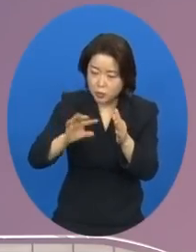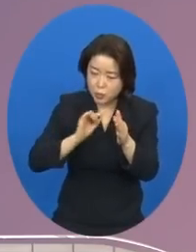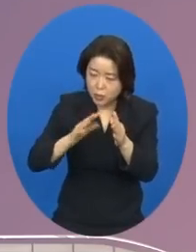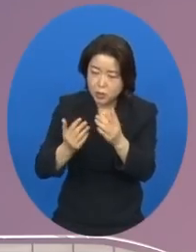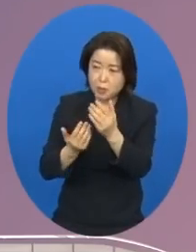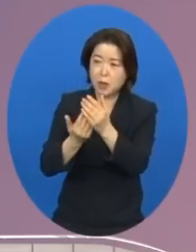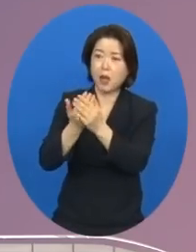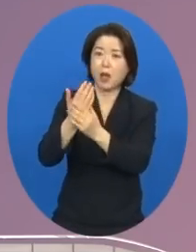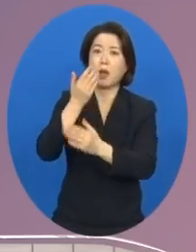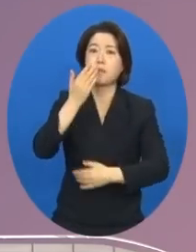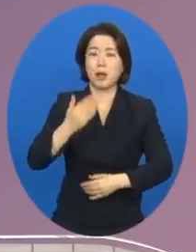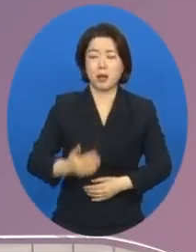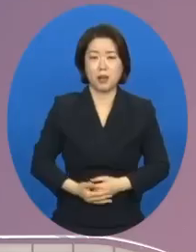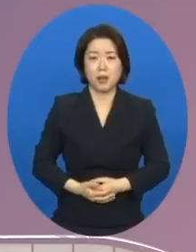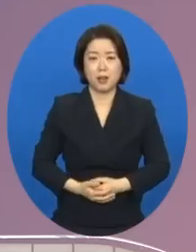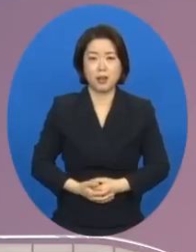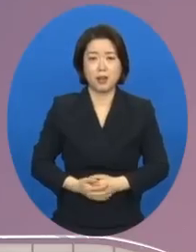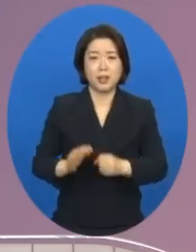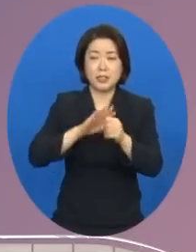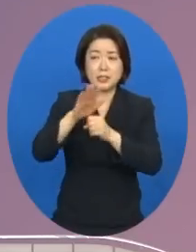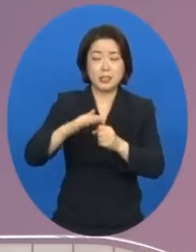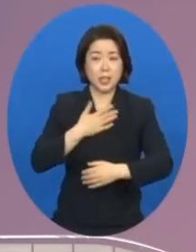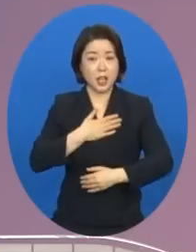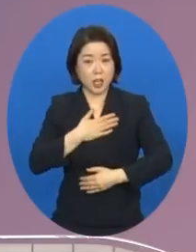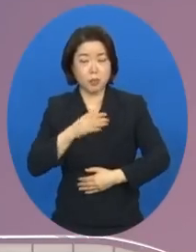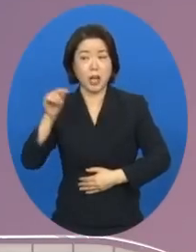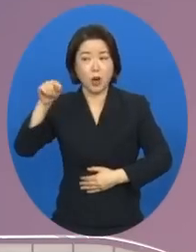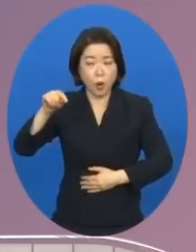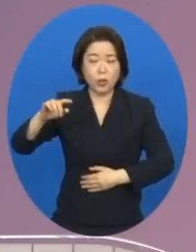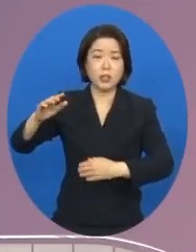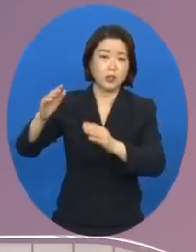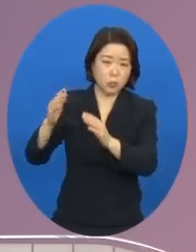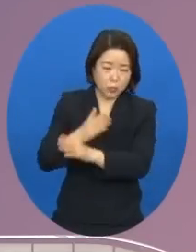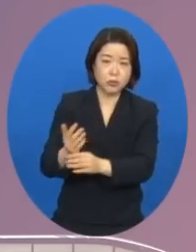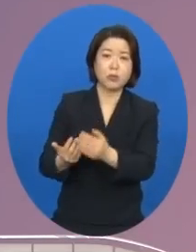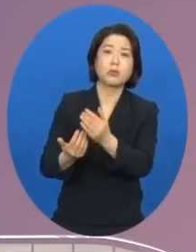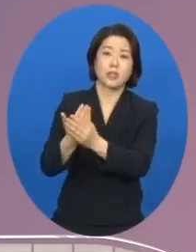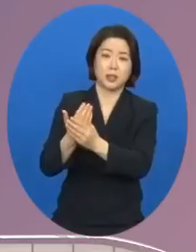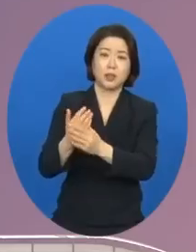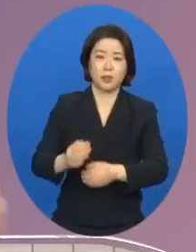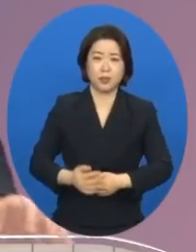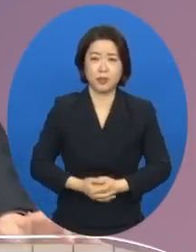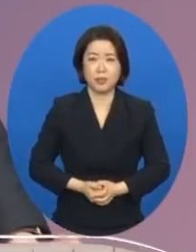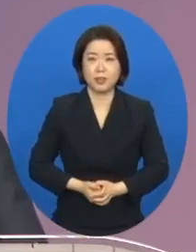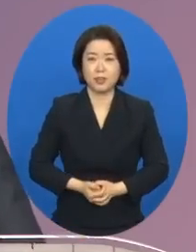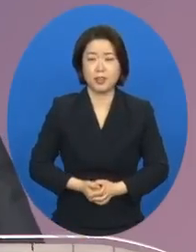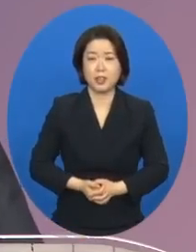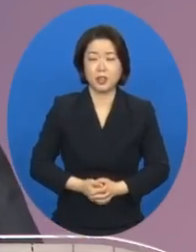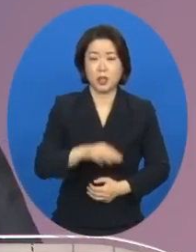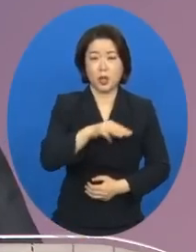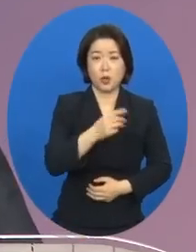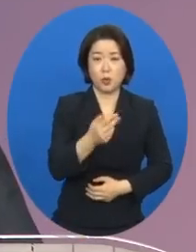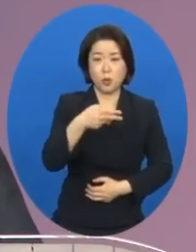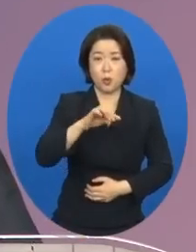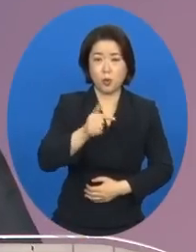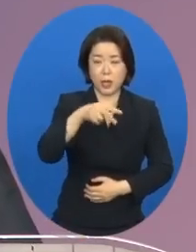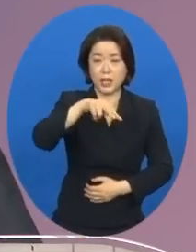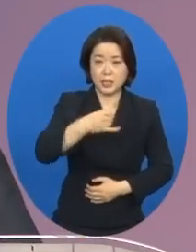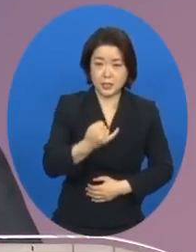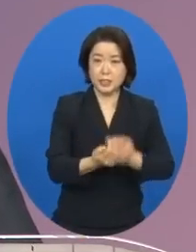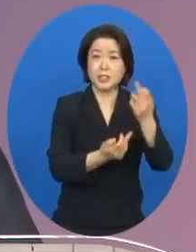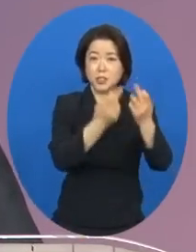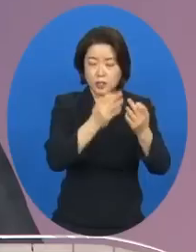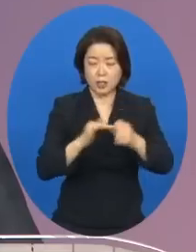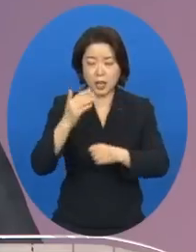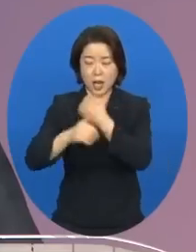나오는 것이기 때문에 사랑한다는 감정은 거기서만 나오는 것입니다. 로렌스 형제가 하나님의